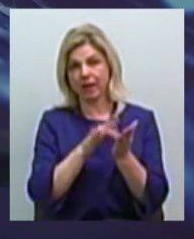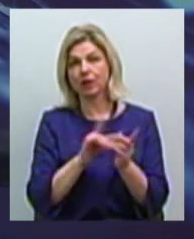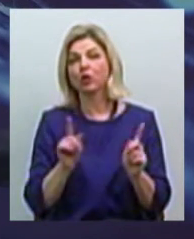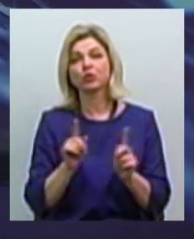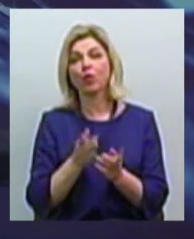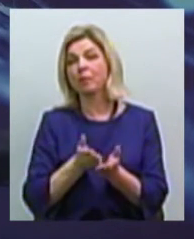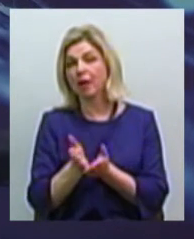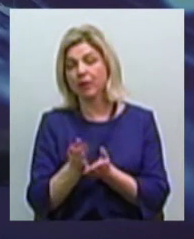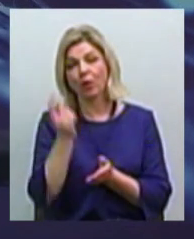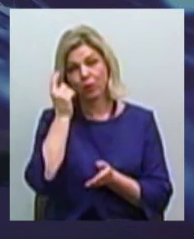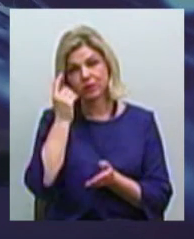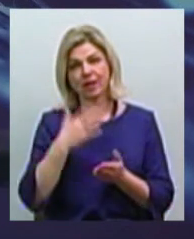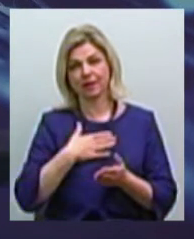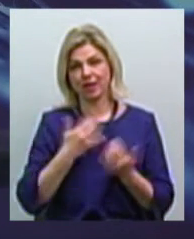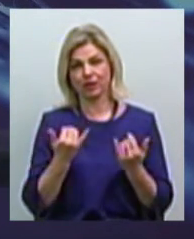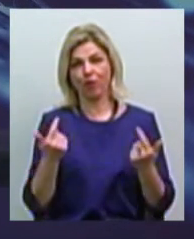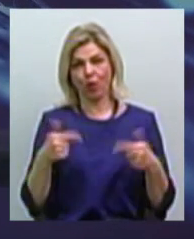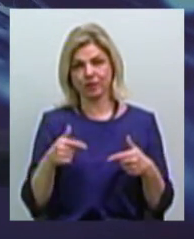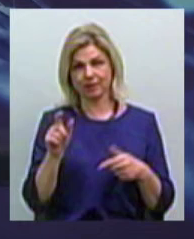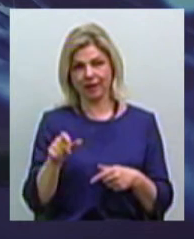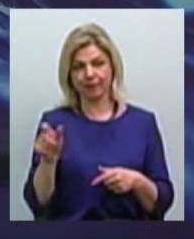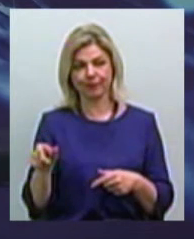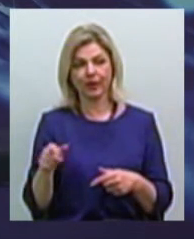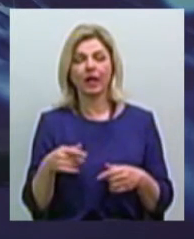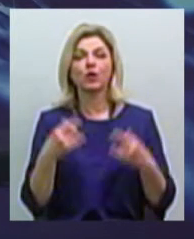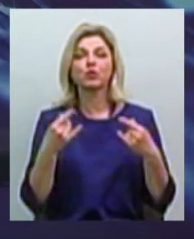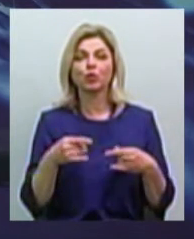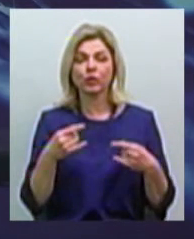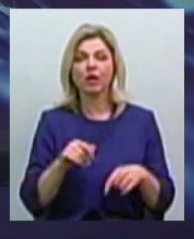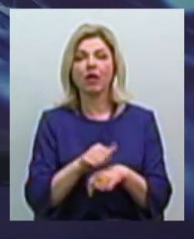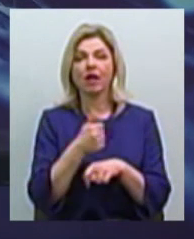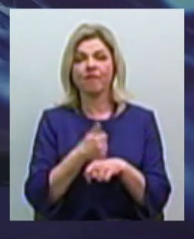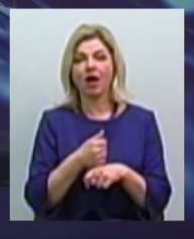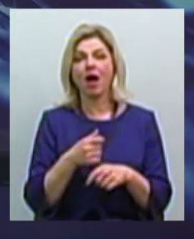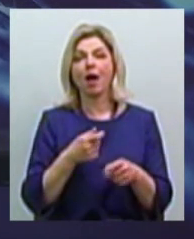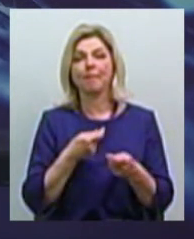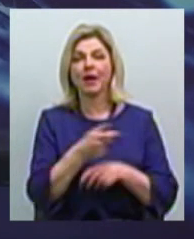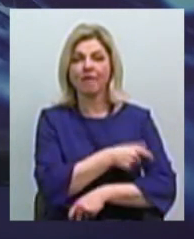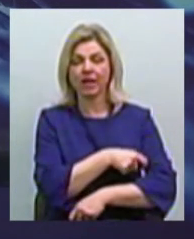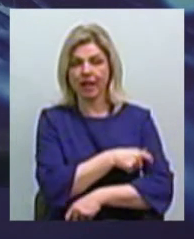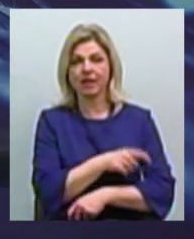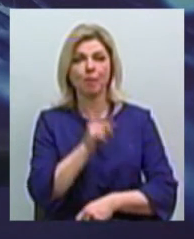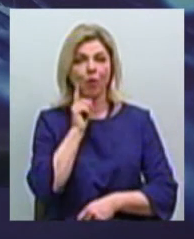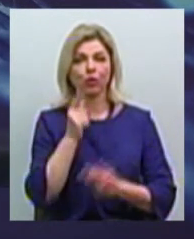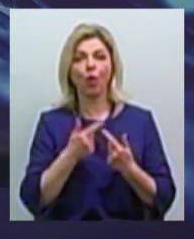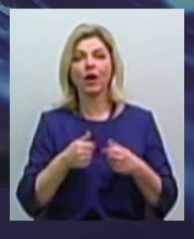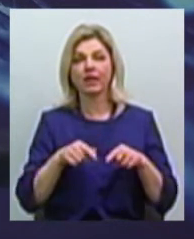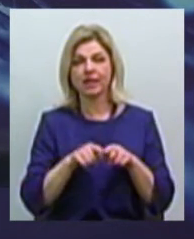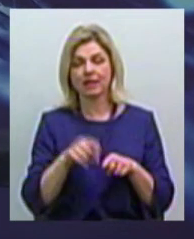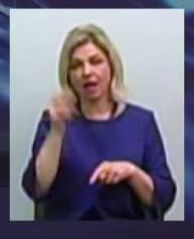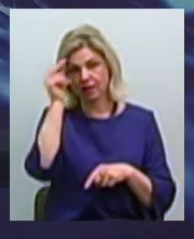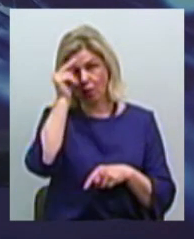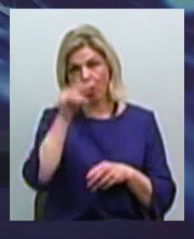спрямований, дізнаємось у наших сьогоднішніх гостей. В студії голова правління громадської організації «Молодіжний центр наукової